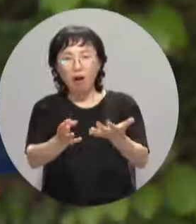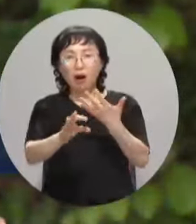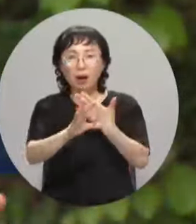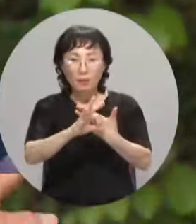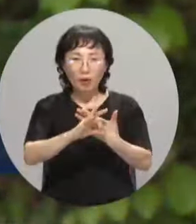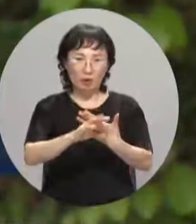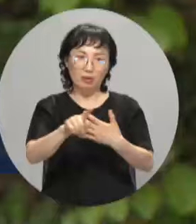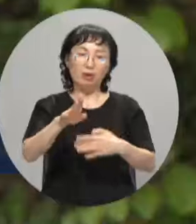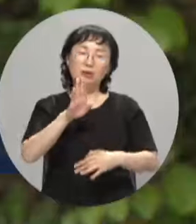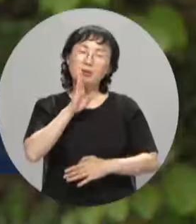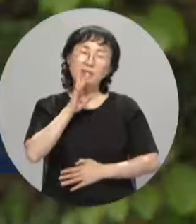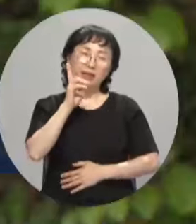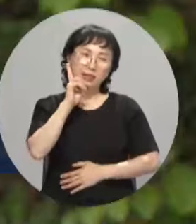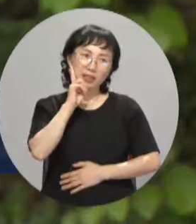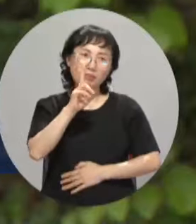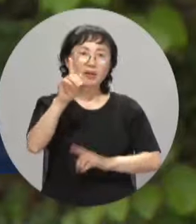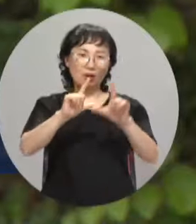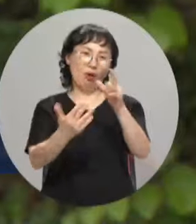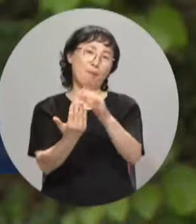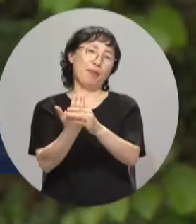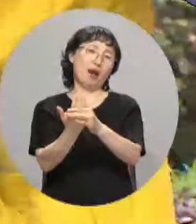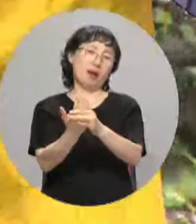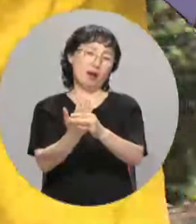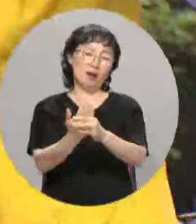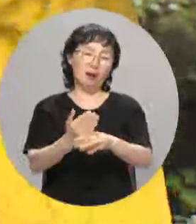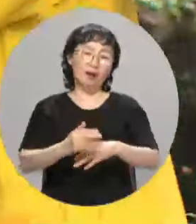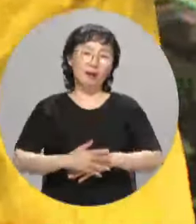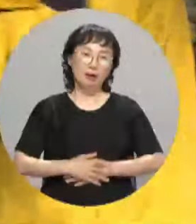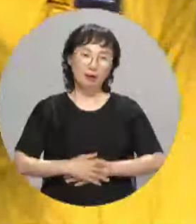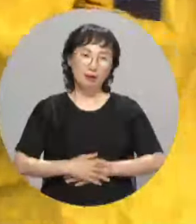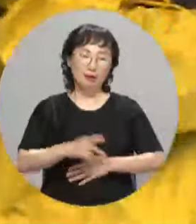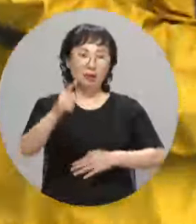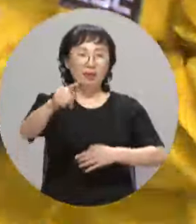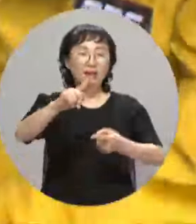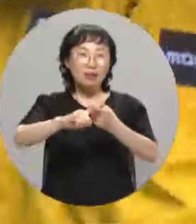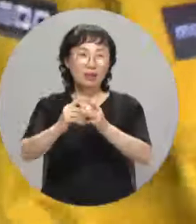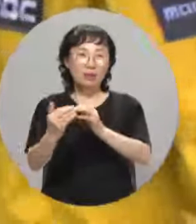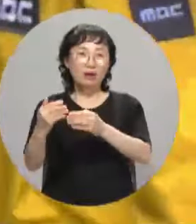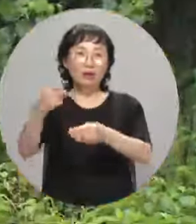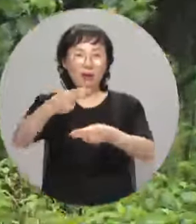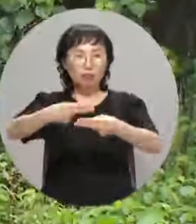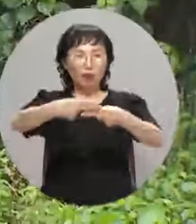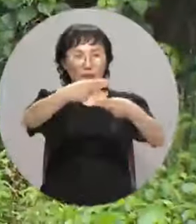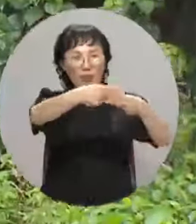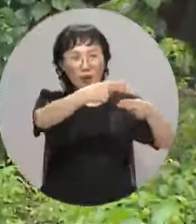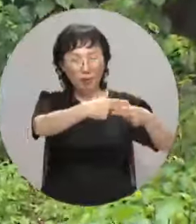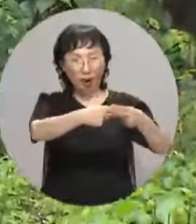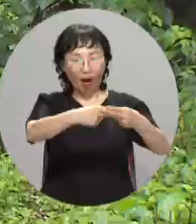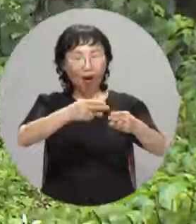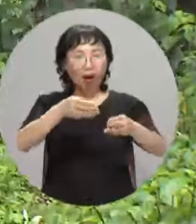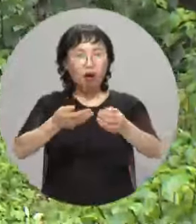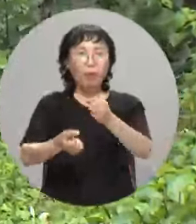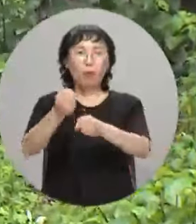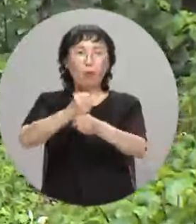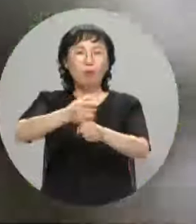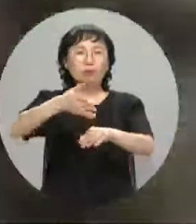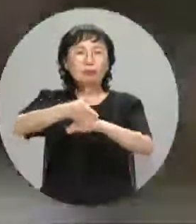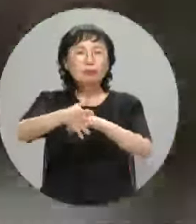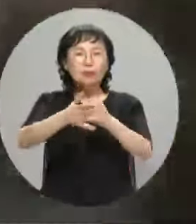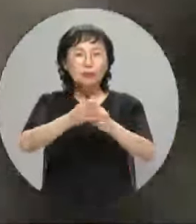진짜 더 더 심한 상태가 돼 버리는 거예요 재방 복구가 늦어지다 보니 토양이 빗물에 수시로 쓸려